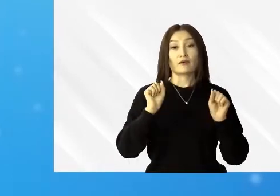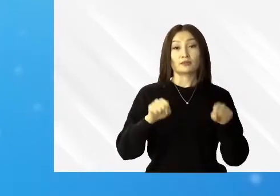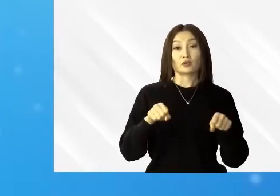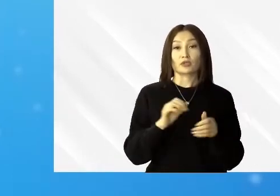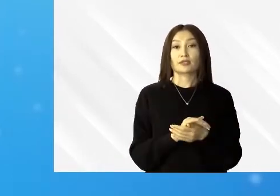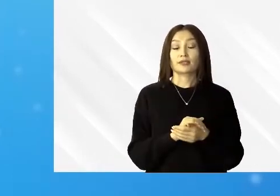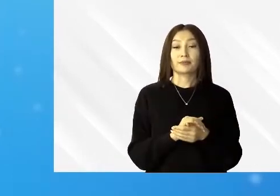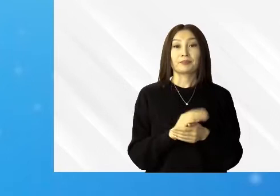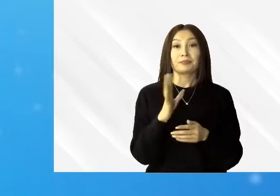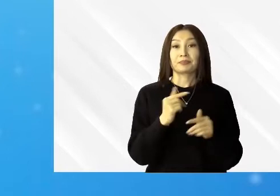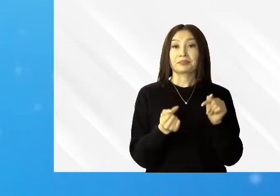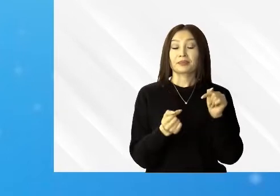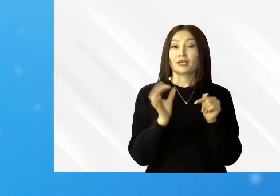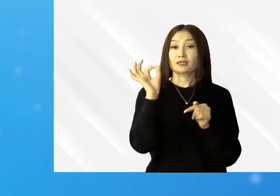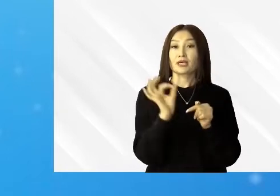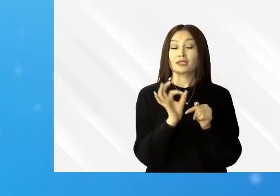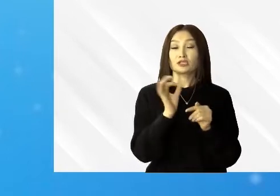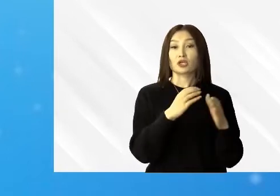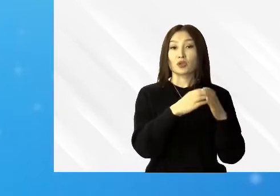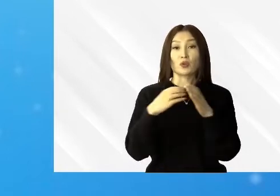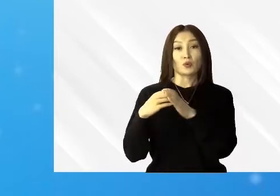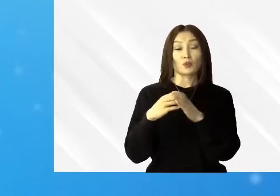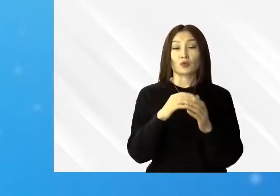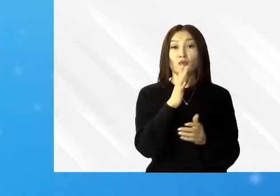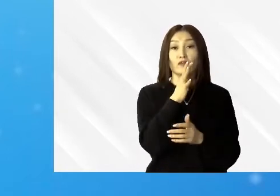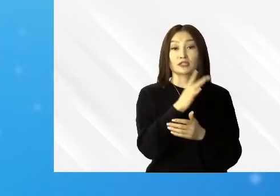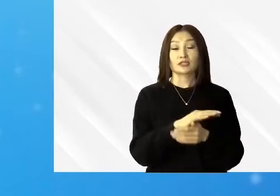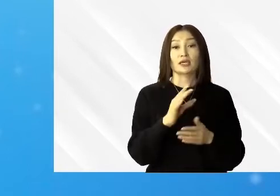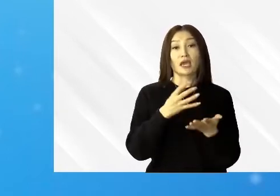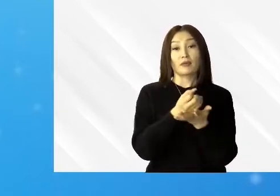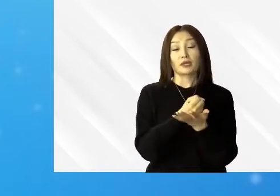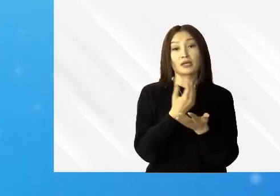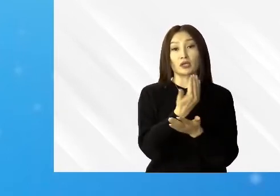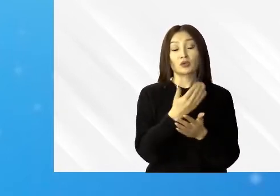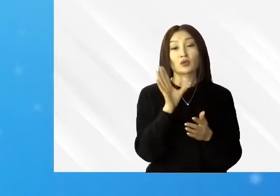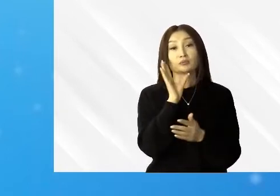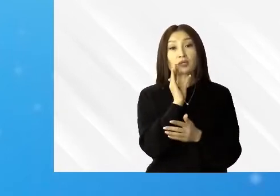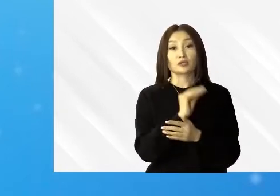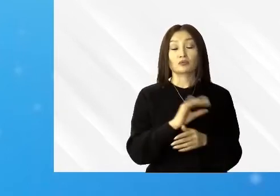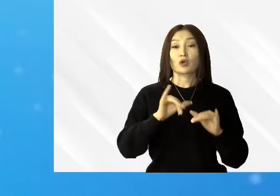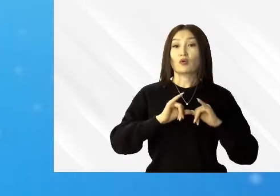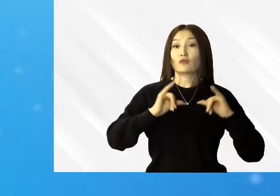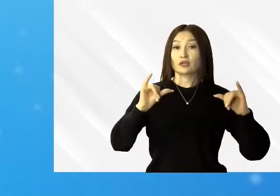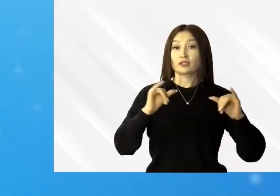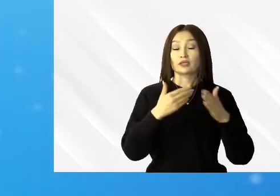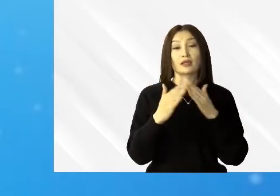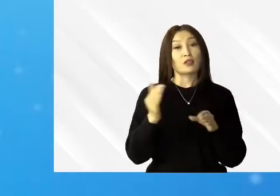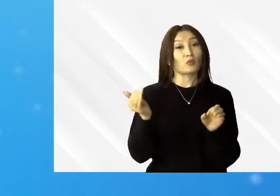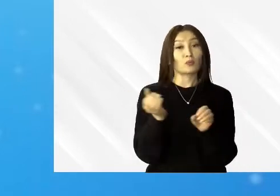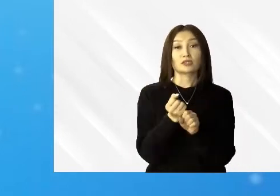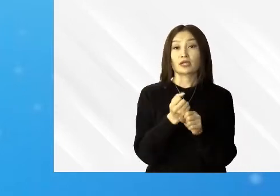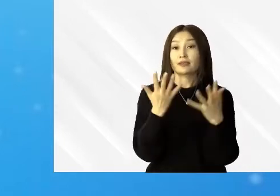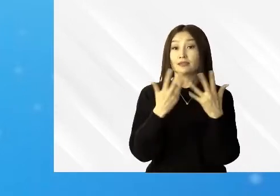возможности. Соотношение возрастных групп популяции определяет ее способность к увеличению или